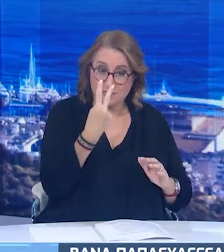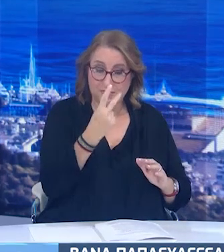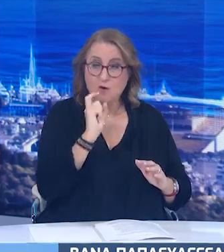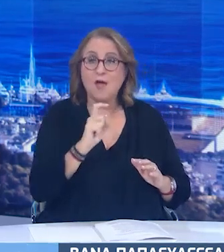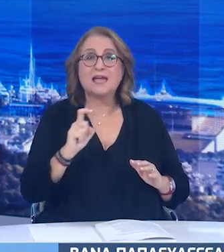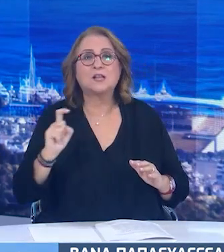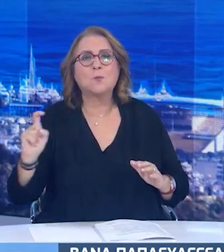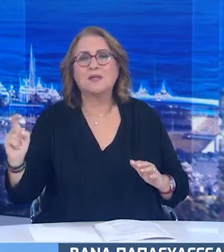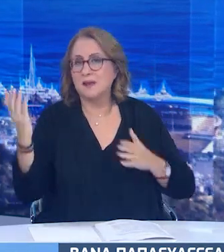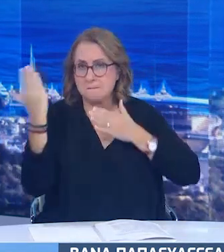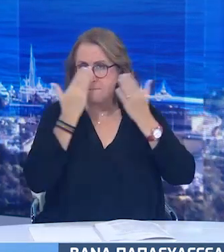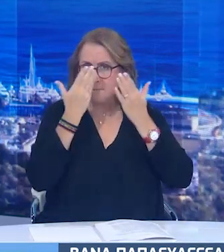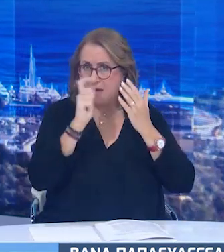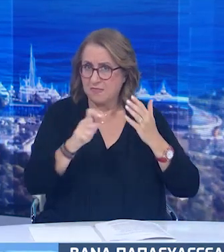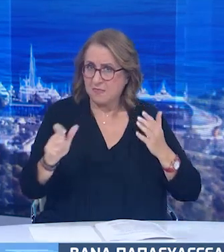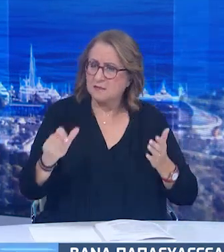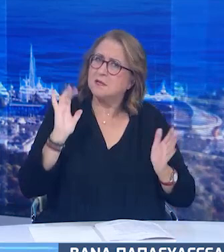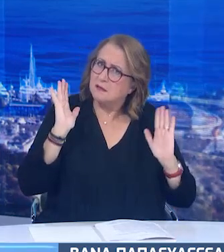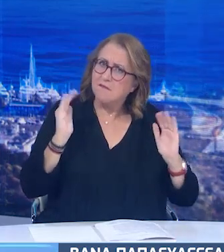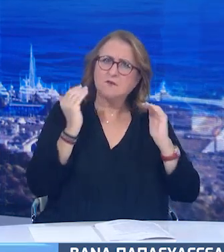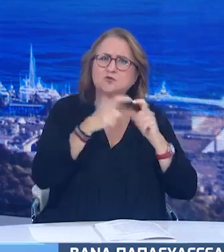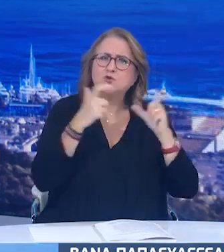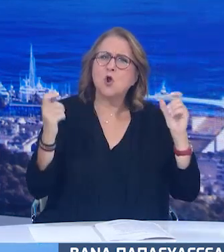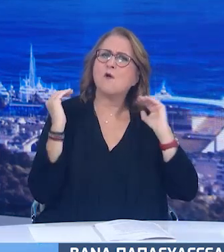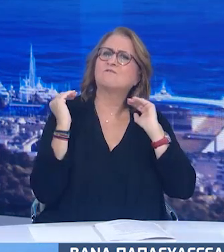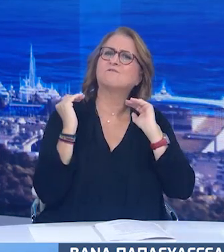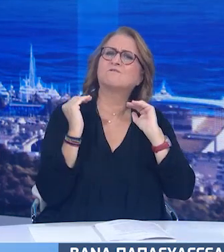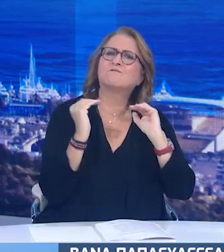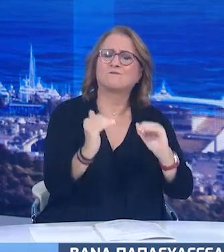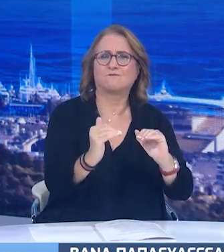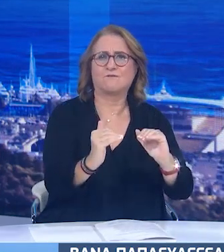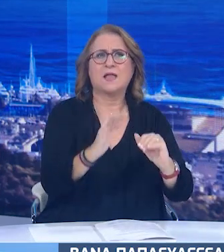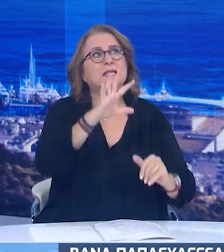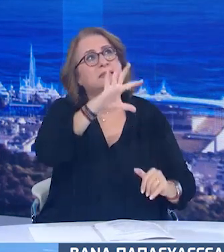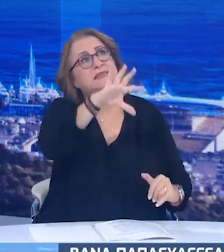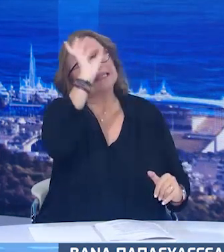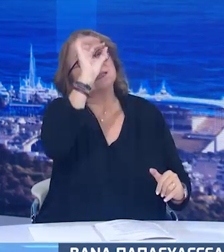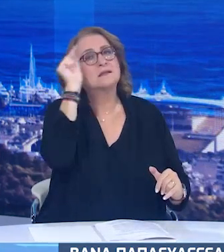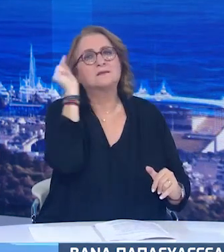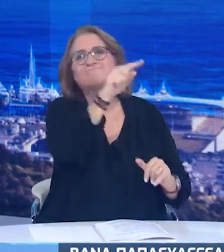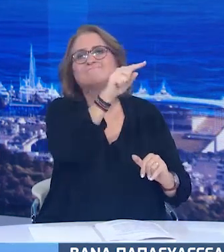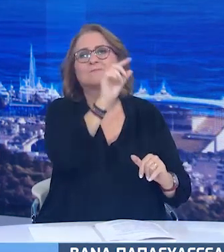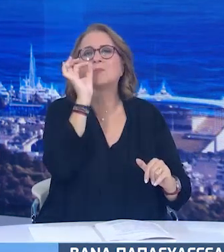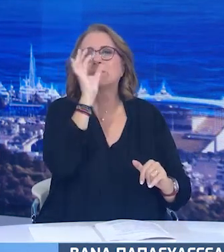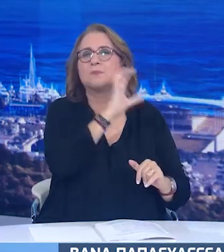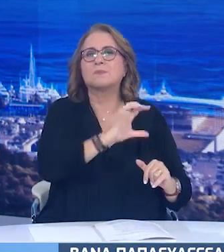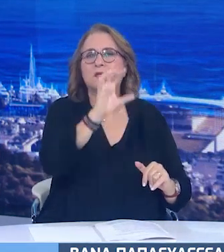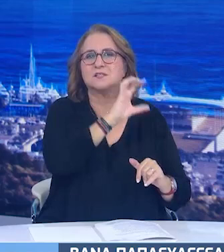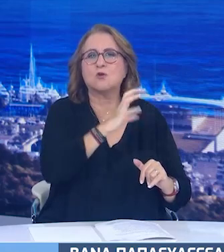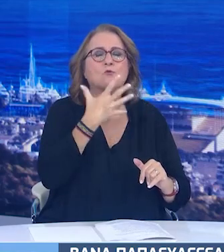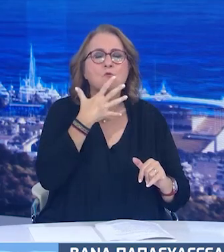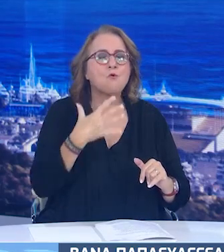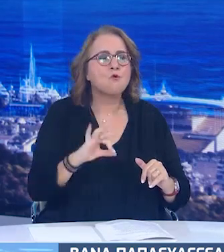που συνεχίζουν να πηγαίνουν σχολείο. Η συγκεκριμένη περιοχή έχει ιδιαίτερα υψηλό επιδημιολογικό φορτίο, με την πιο πρόσφατη